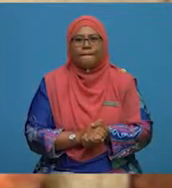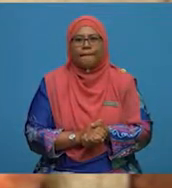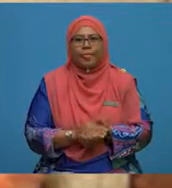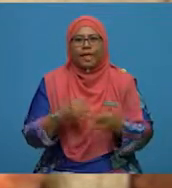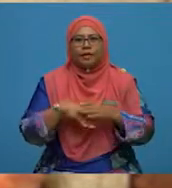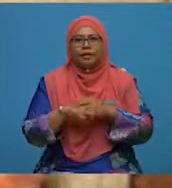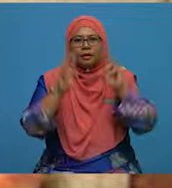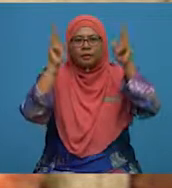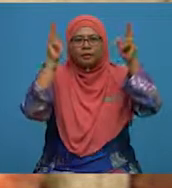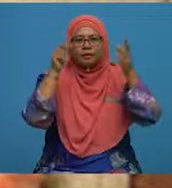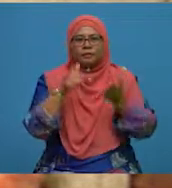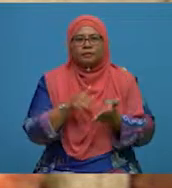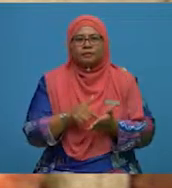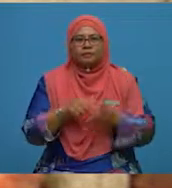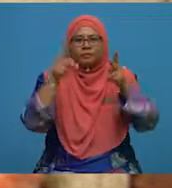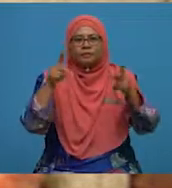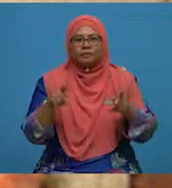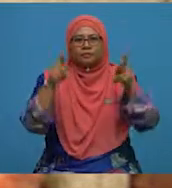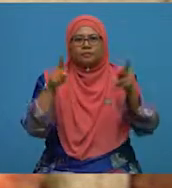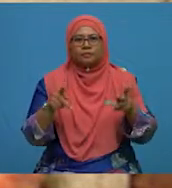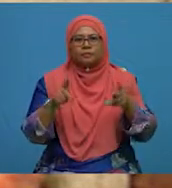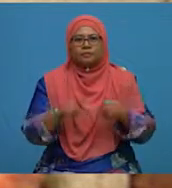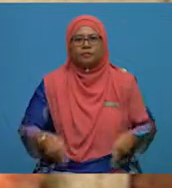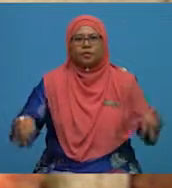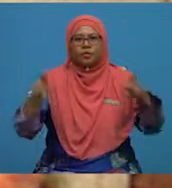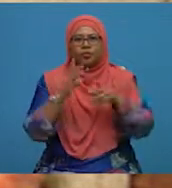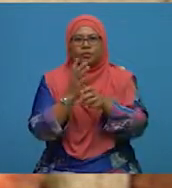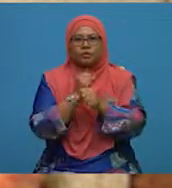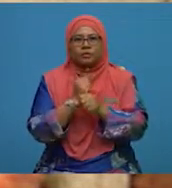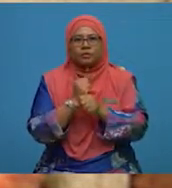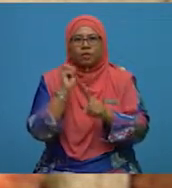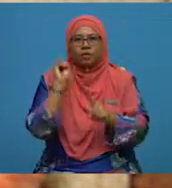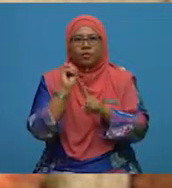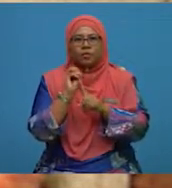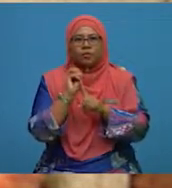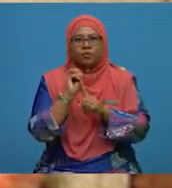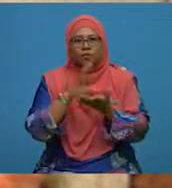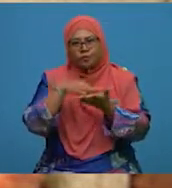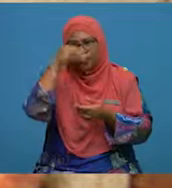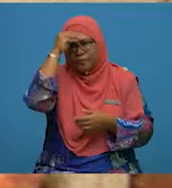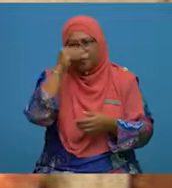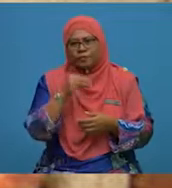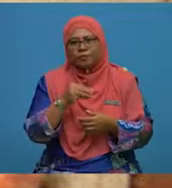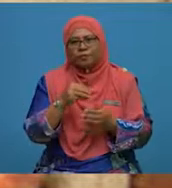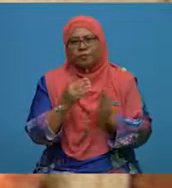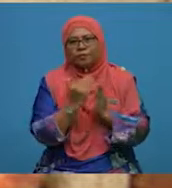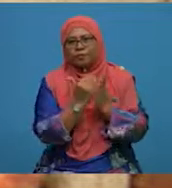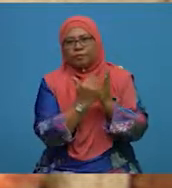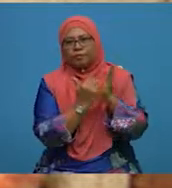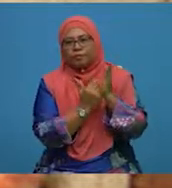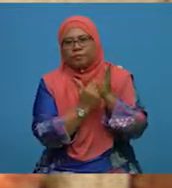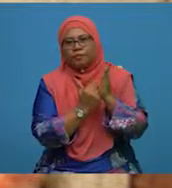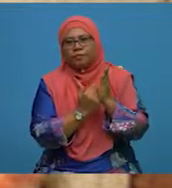Dalam tajuk ini, pelajar-pelajar perlu mencapai objektif pembelajaran berikut,